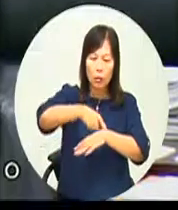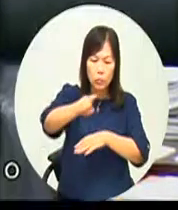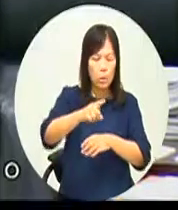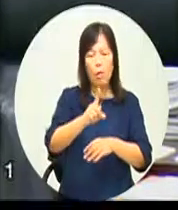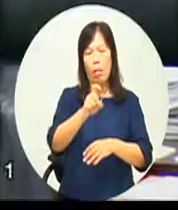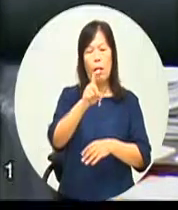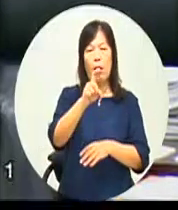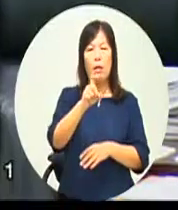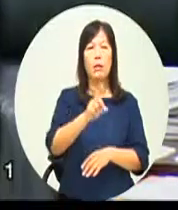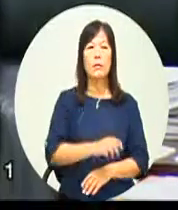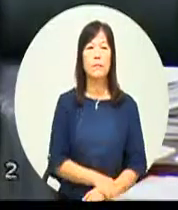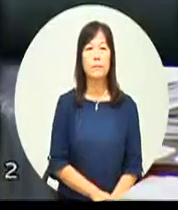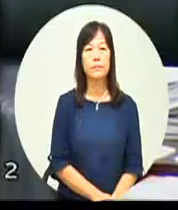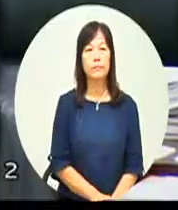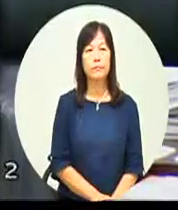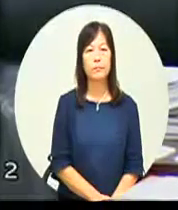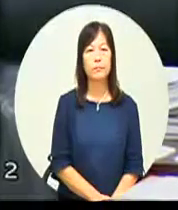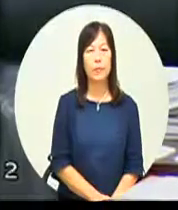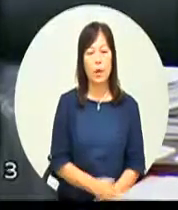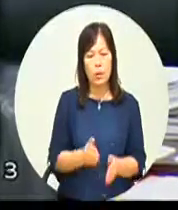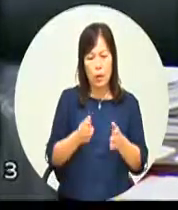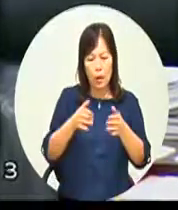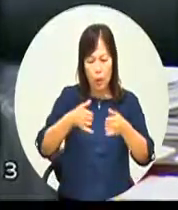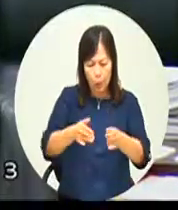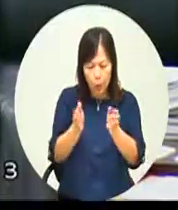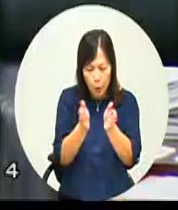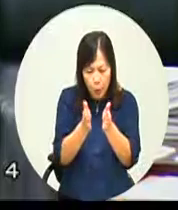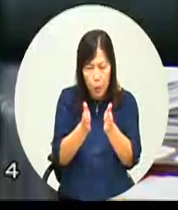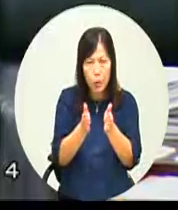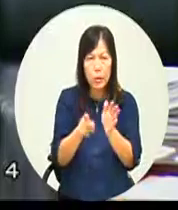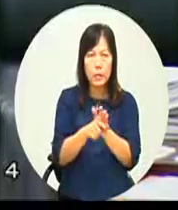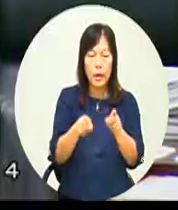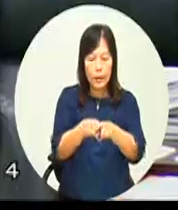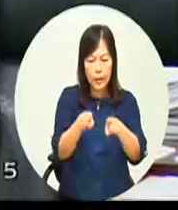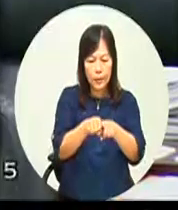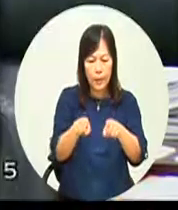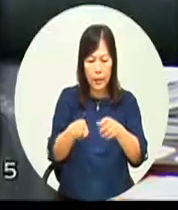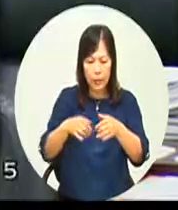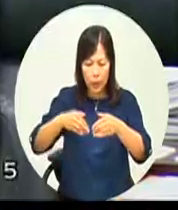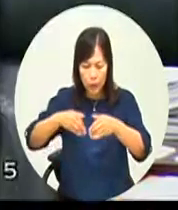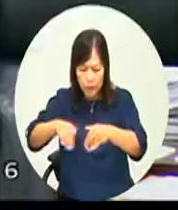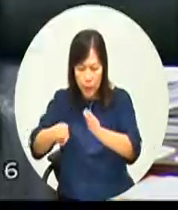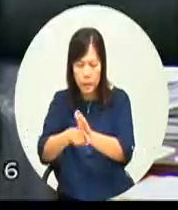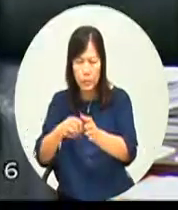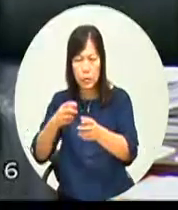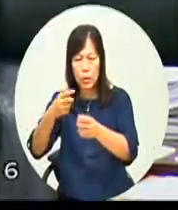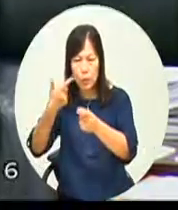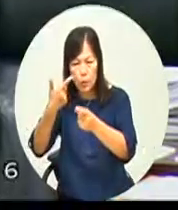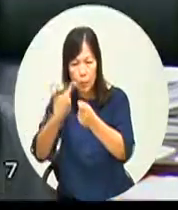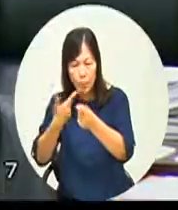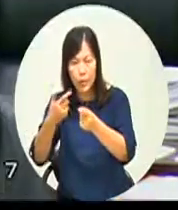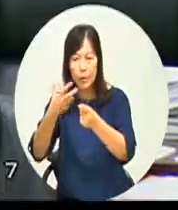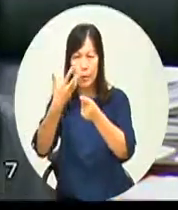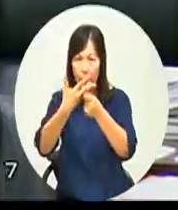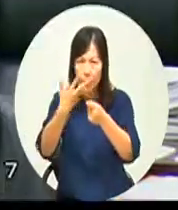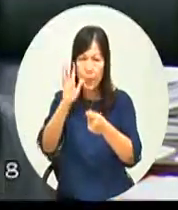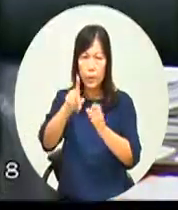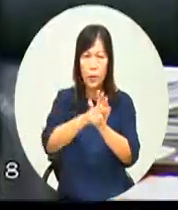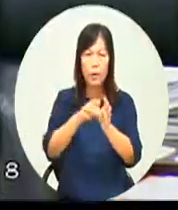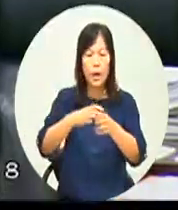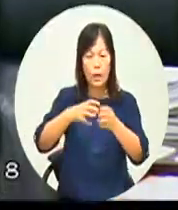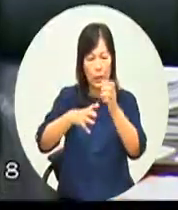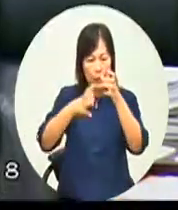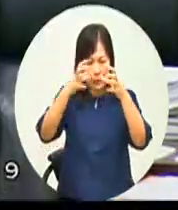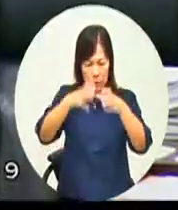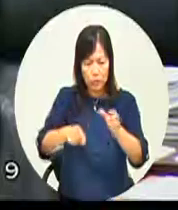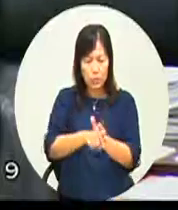行了。五米啊，五米其实你知道一般巷子有六米巷有八米巷，那你基座坐下去它